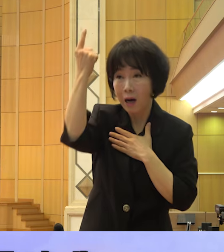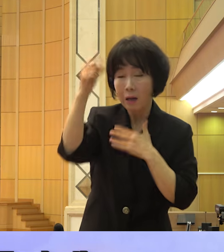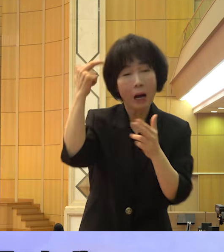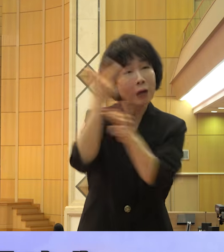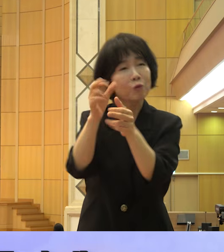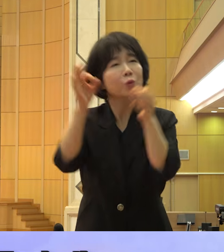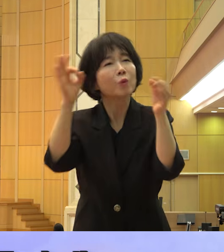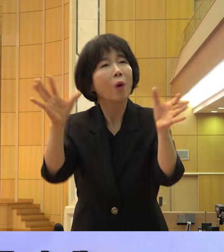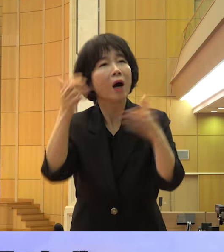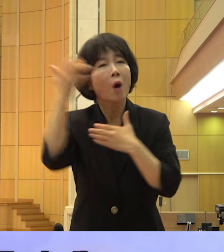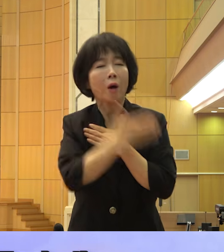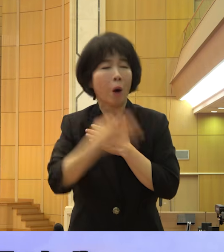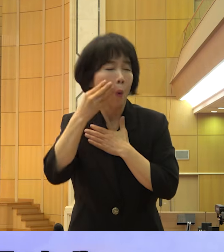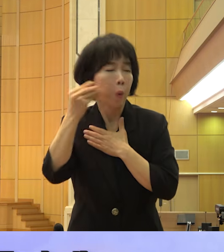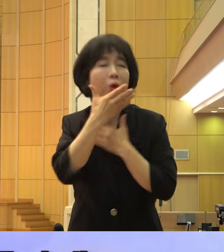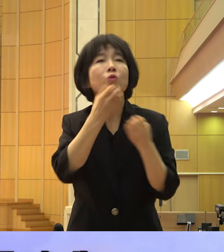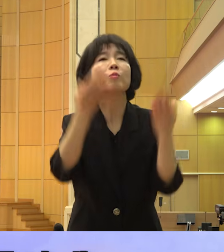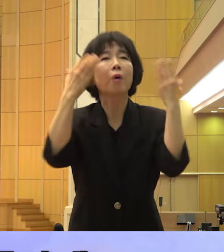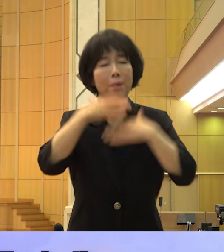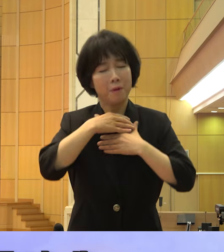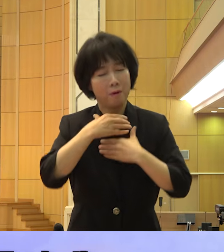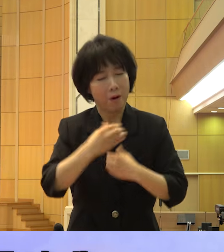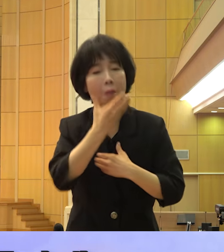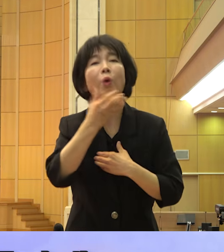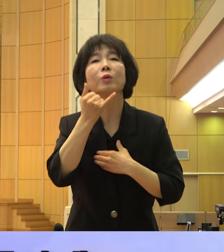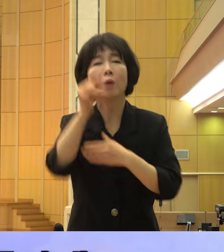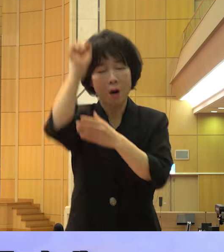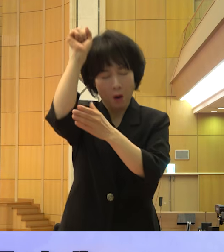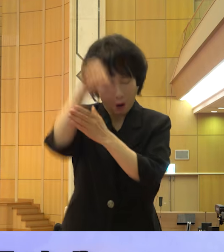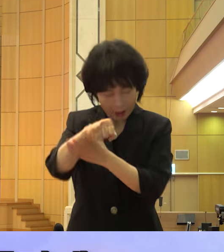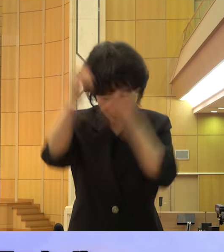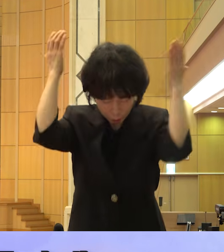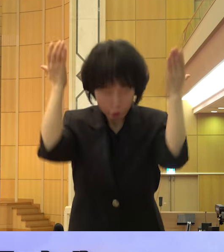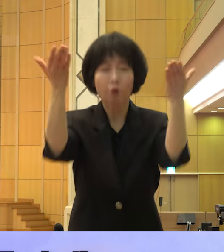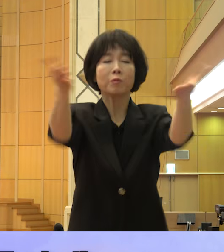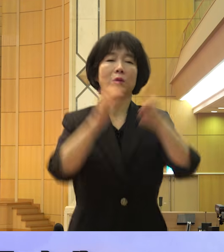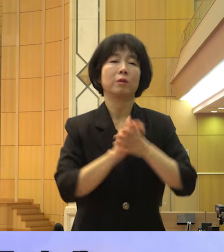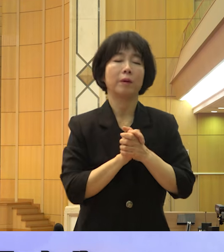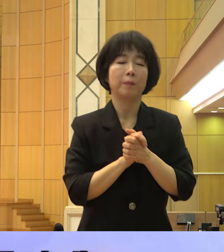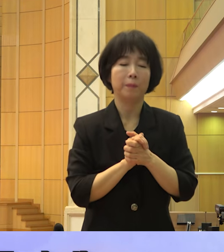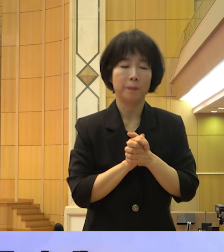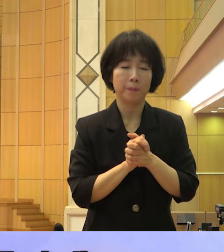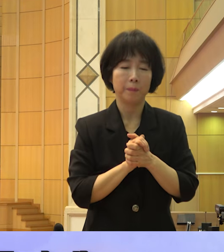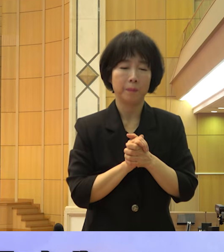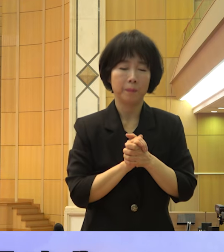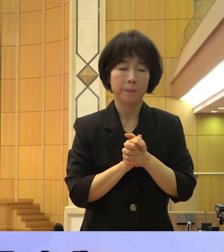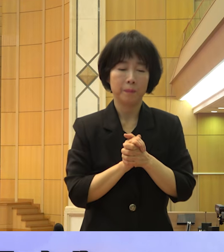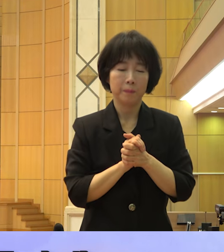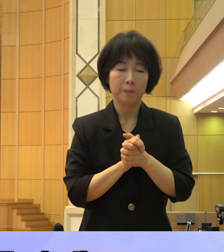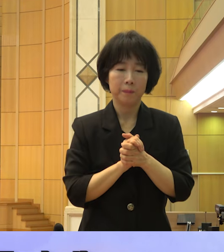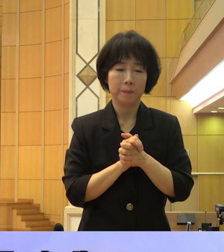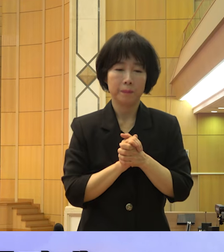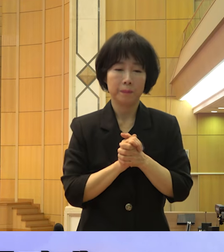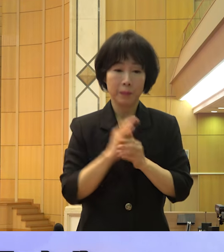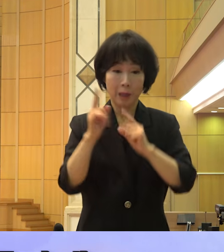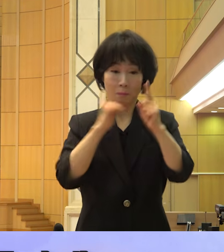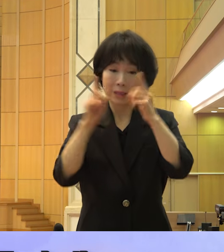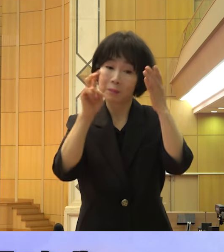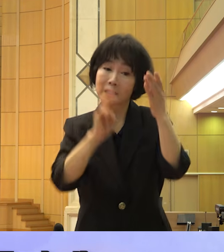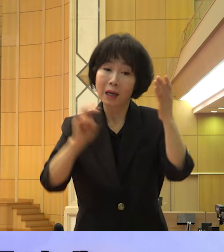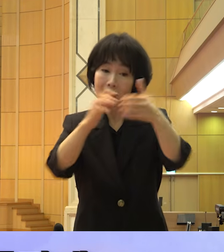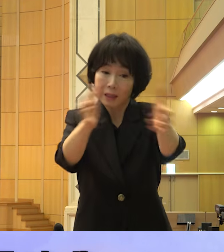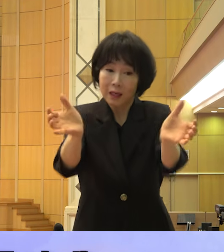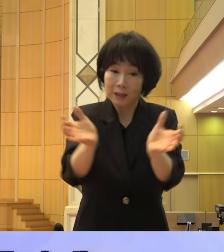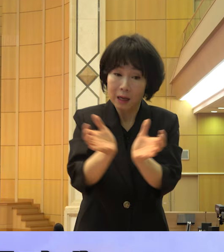한 주간이 영육간에 축복받는 복된 시간 되게 주님이 역사하여 주시옵소서. 하나님의 서부를